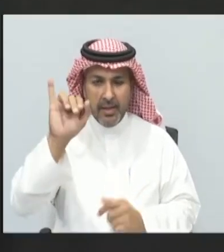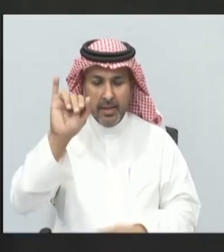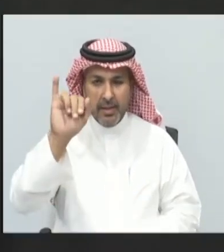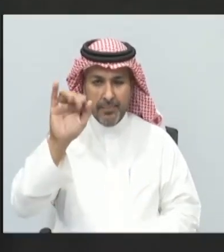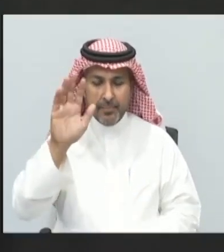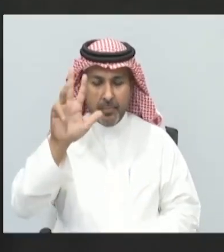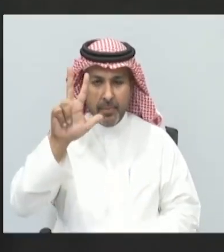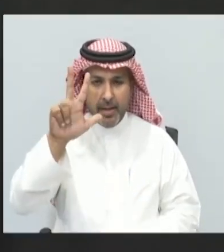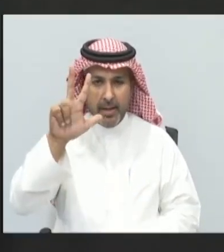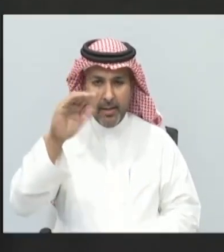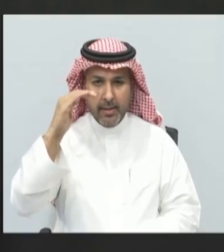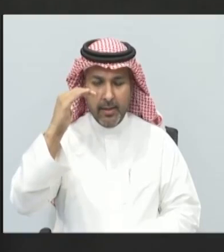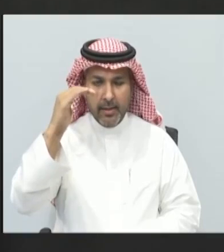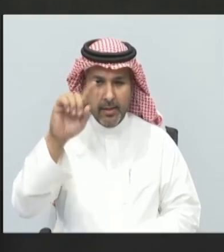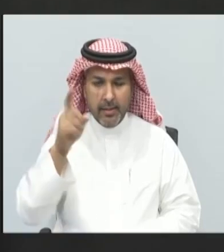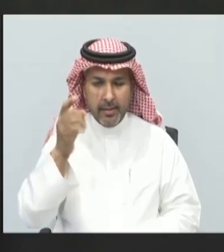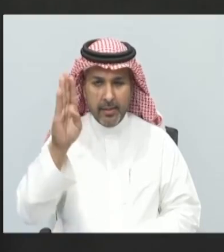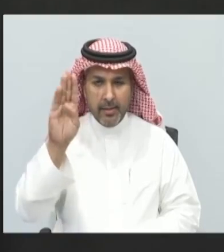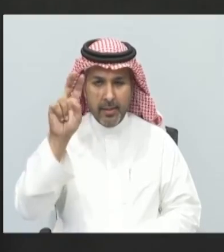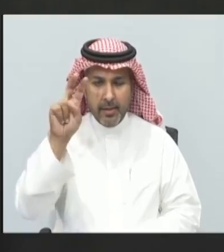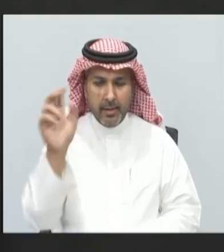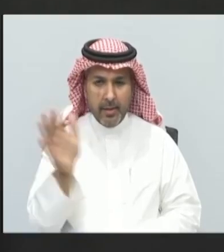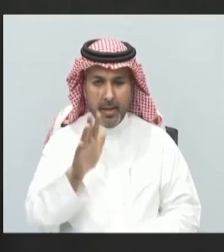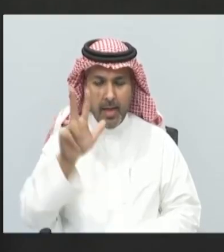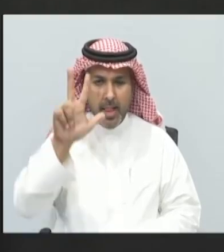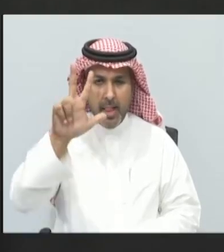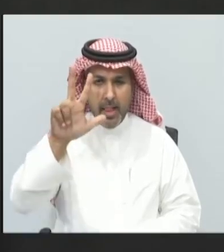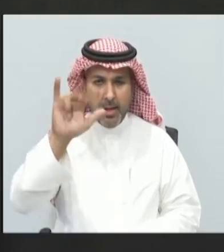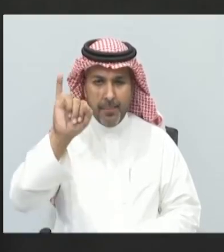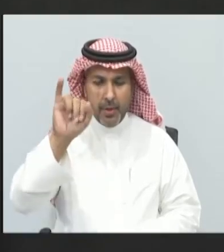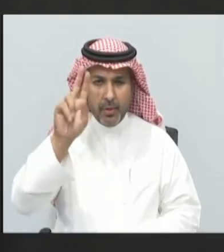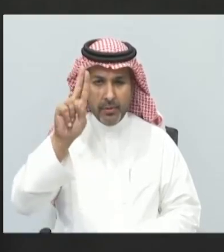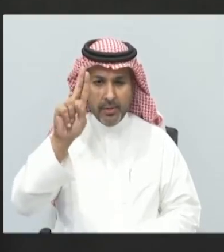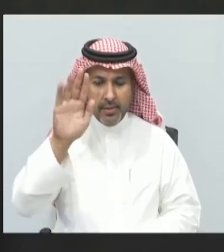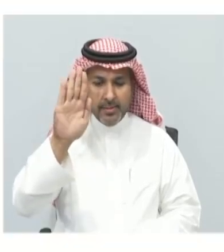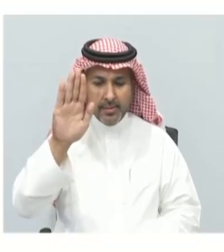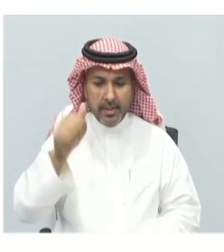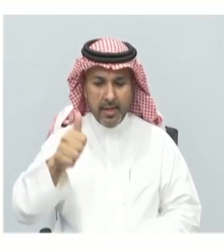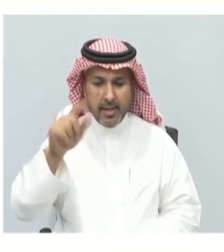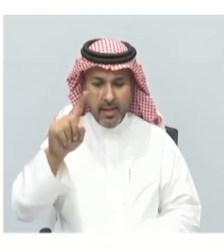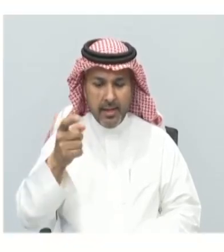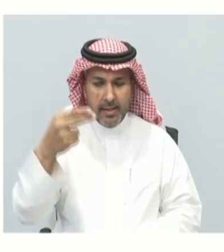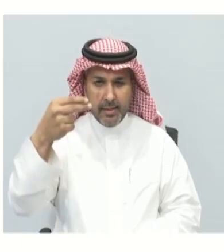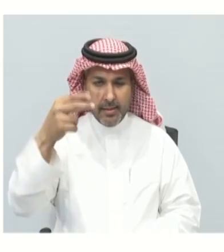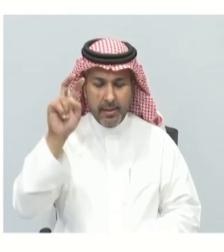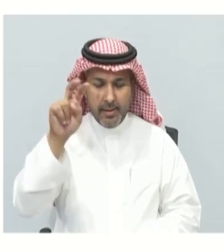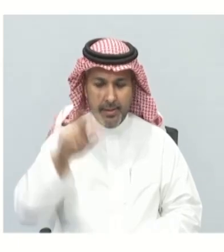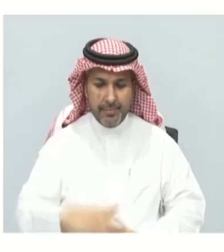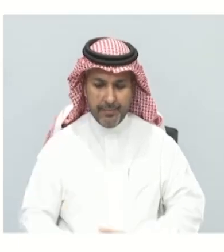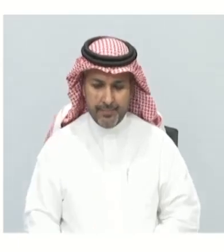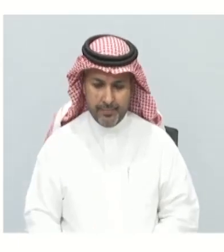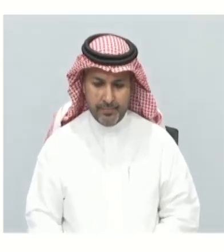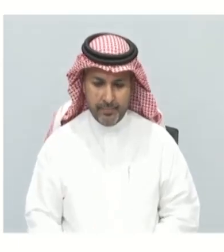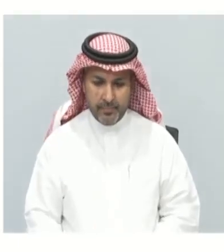المتسارعه معناه تزايد او ت باطو هذه ما ننساها جدا مهمه اذا فكر ثم